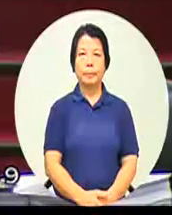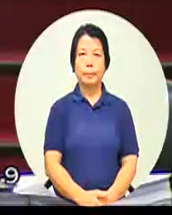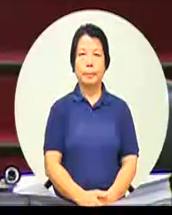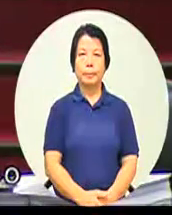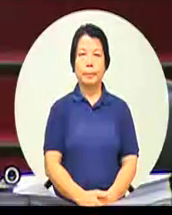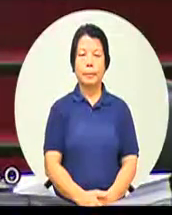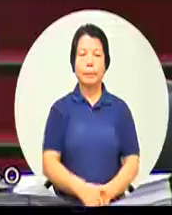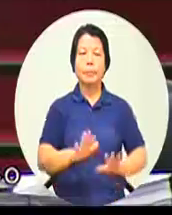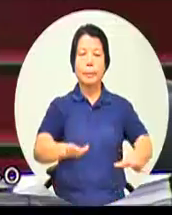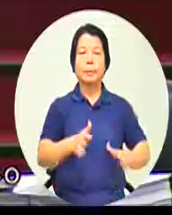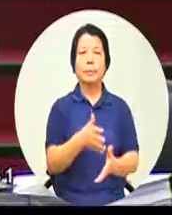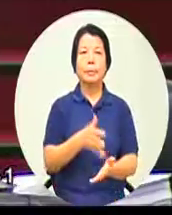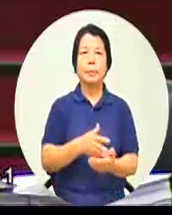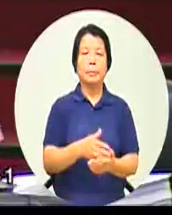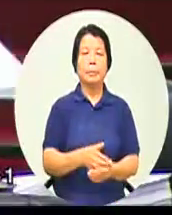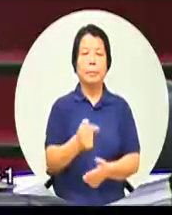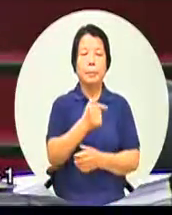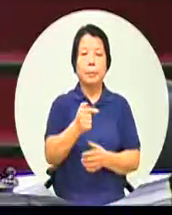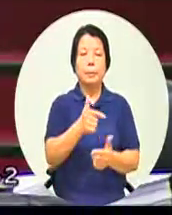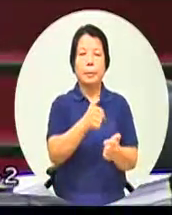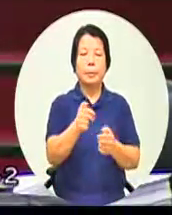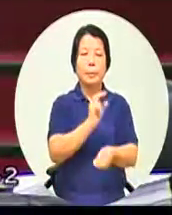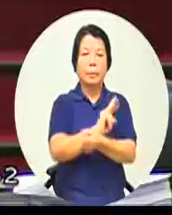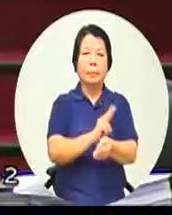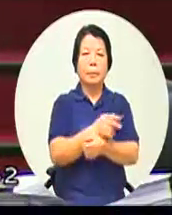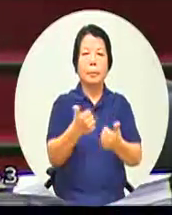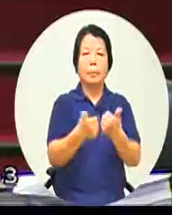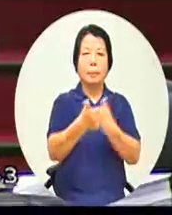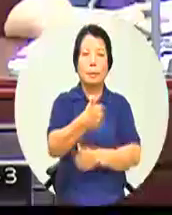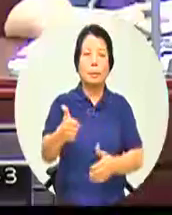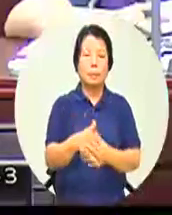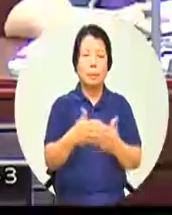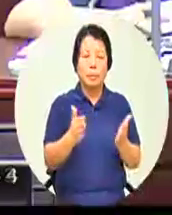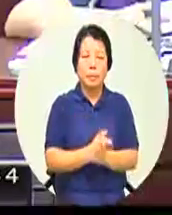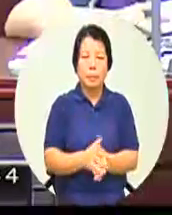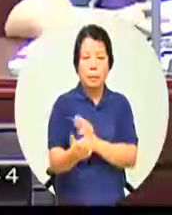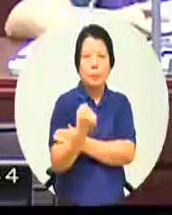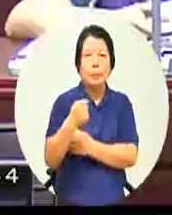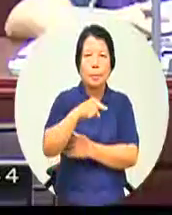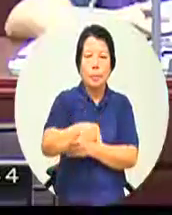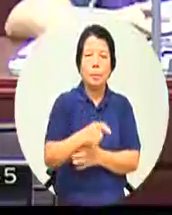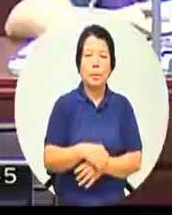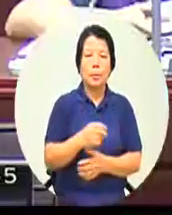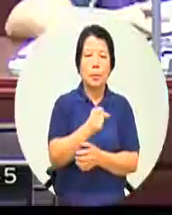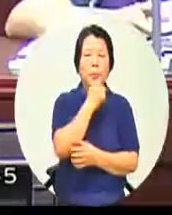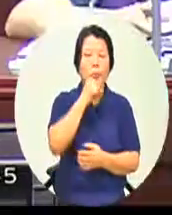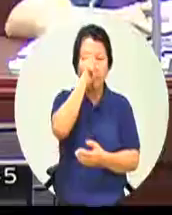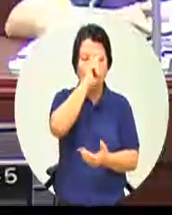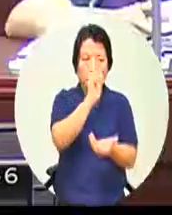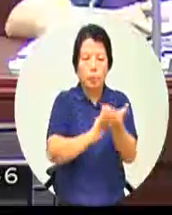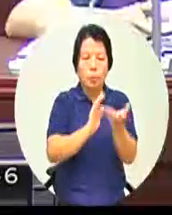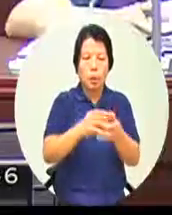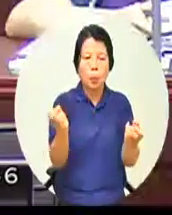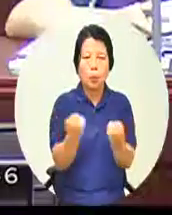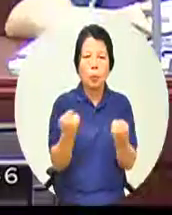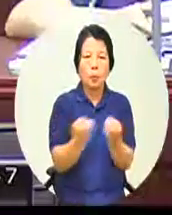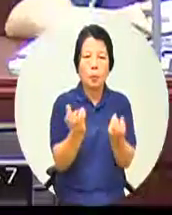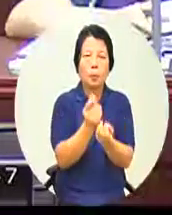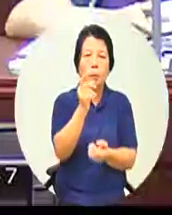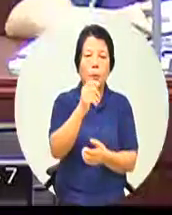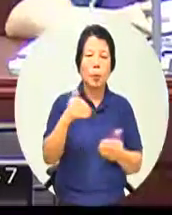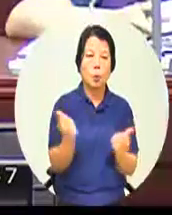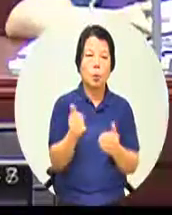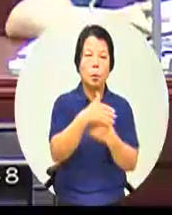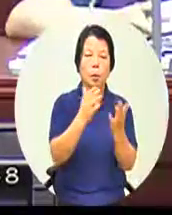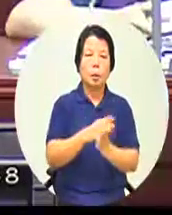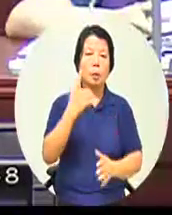其实我们今天非常谢谢林议员哦，锲而不舍把所有营养午餐可能产生的问题都告诉这个所有的家